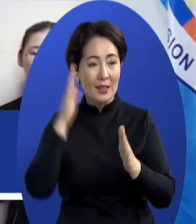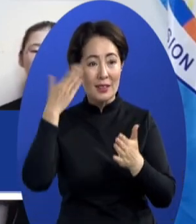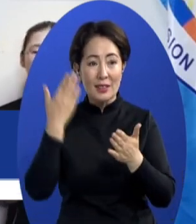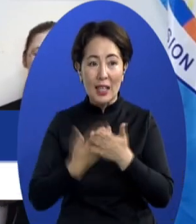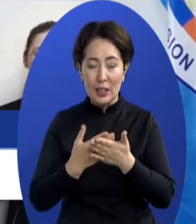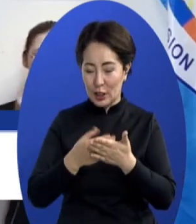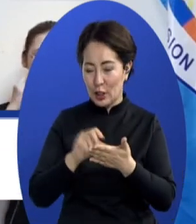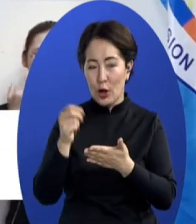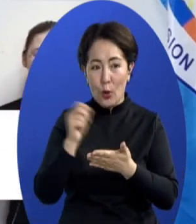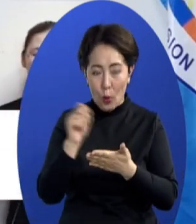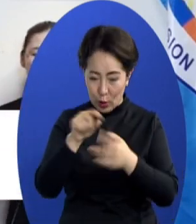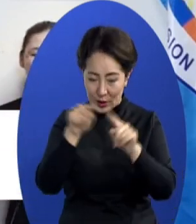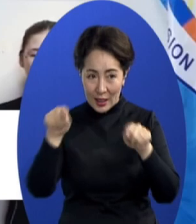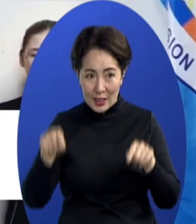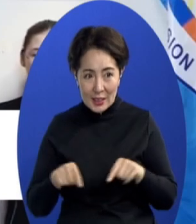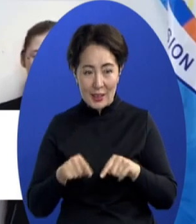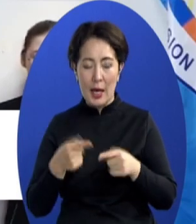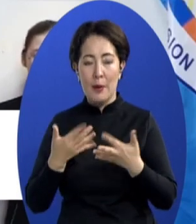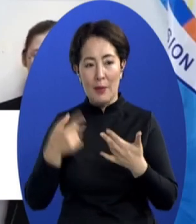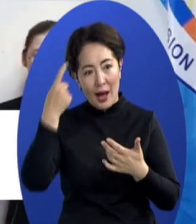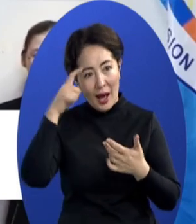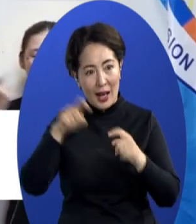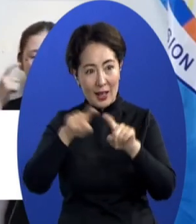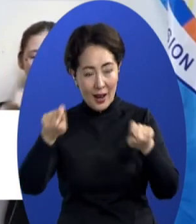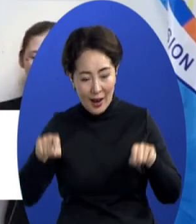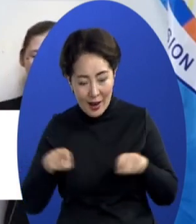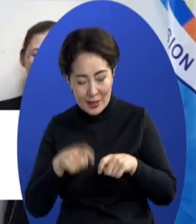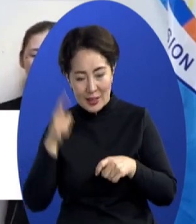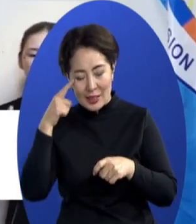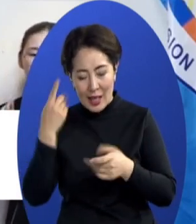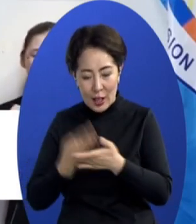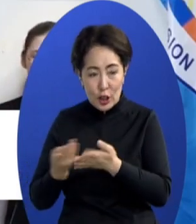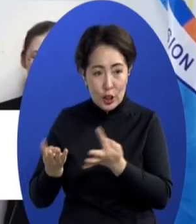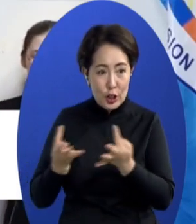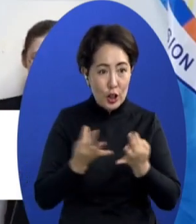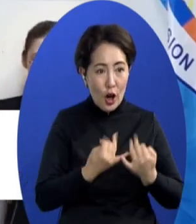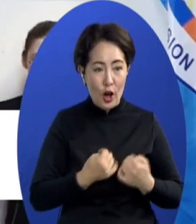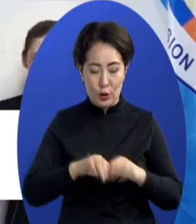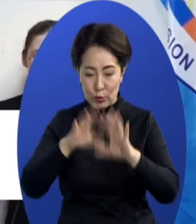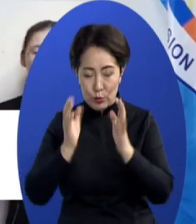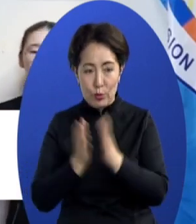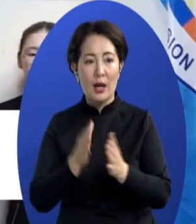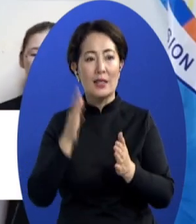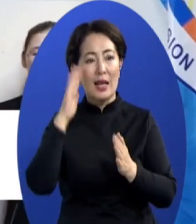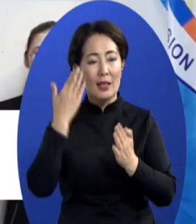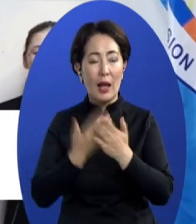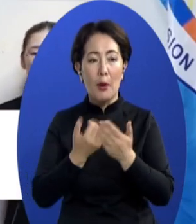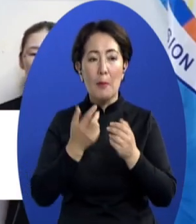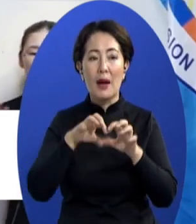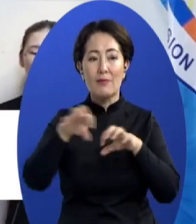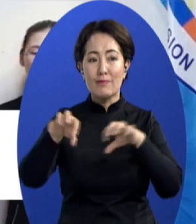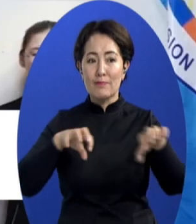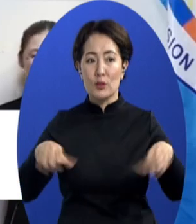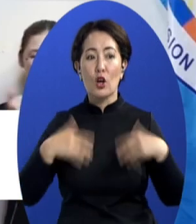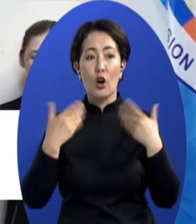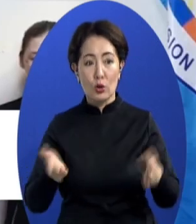хуудас, бүртгэлийн техник хэрэгсэл, санал тоолох төхөөрөмжийг санал авах байруудад хүргээд